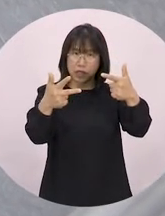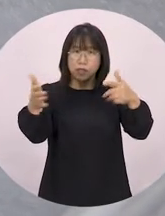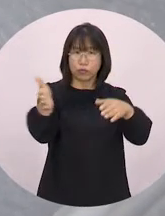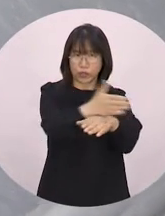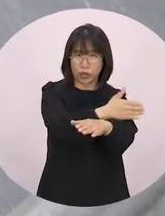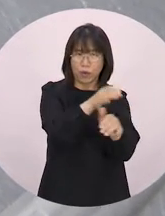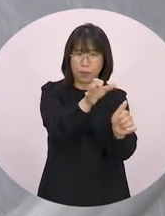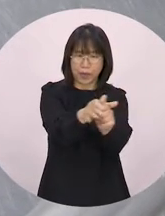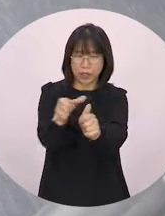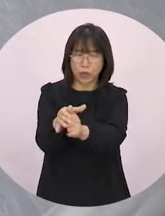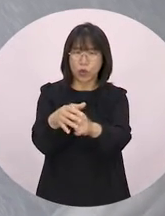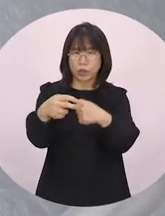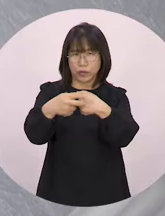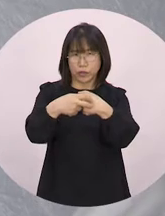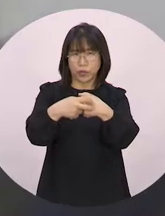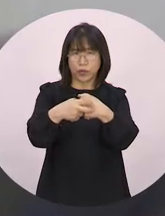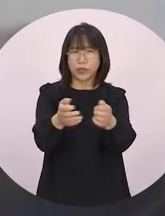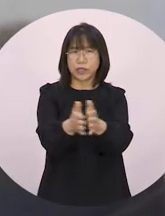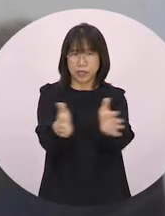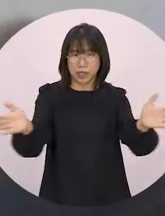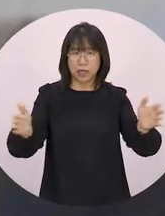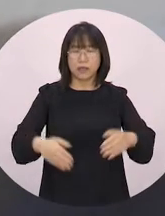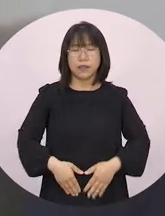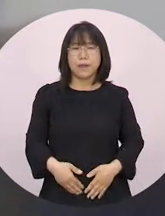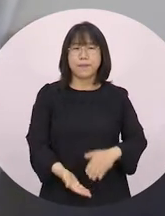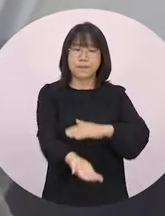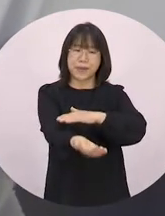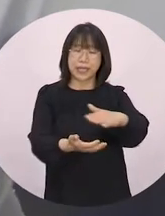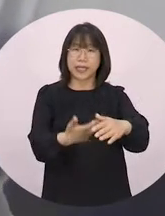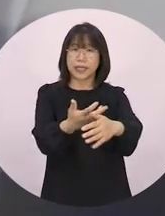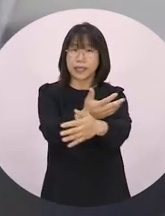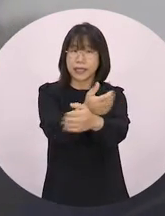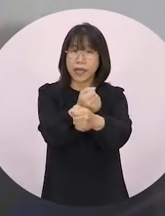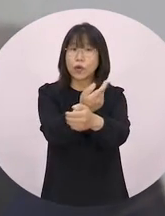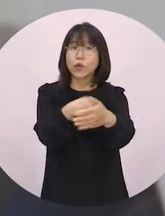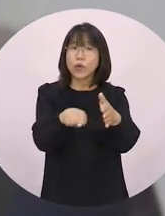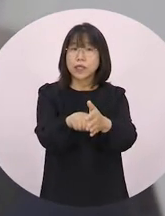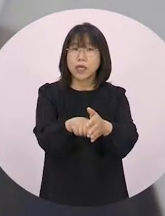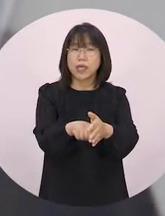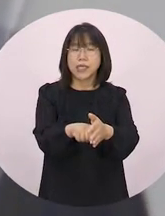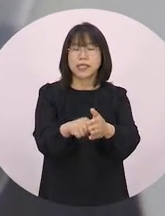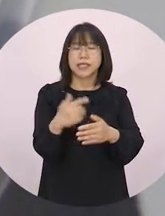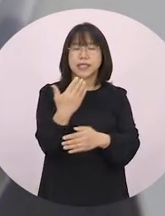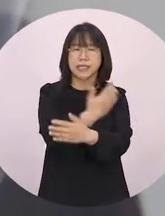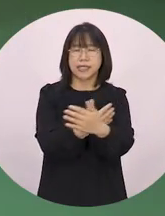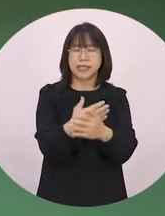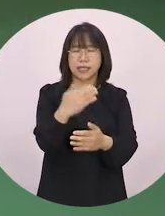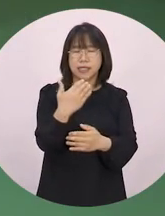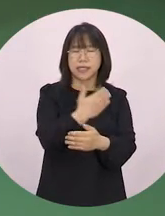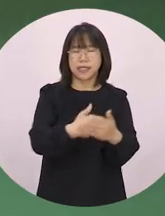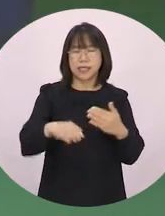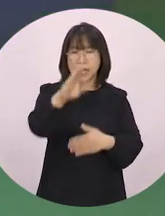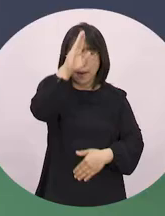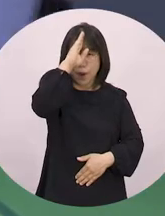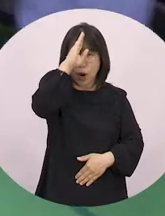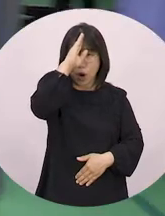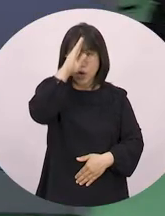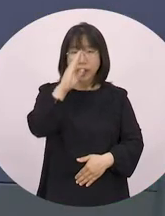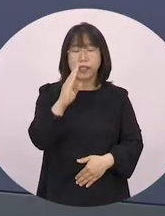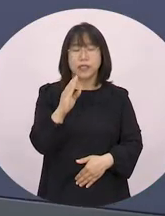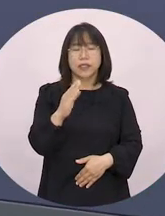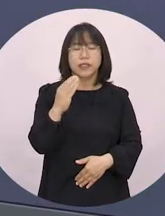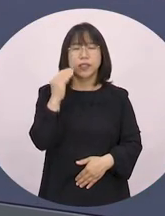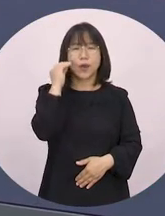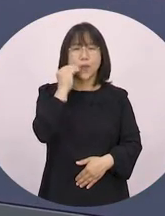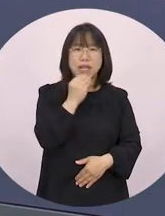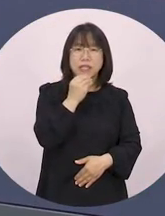지정 위탁의료기관에서 시작됩니다. 기타 사전 예약과 관련한 자세한 사항은 질병관리청